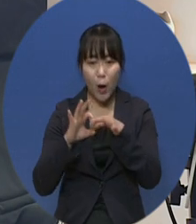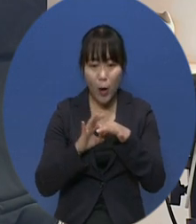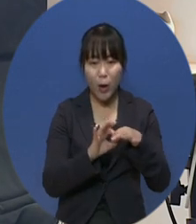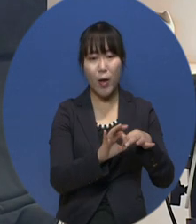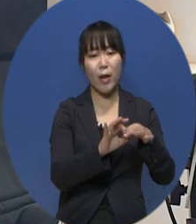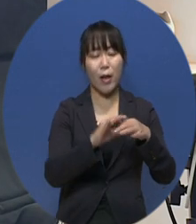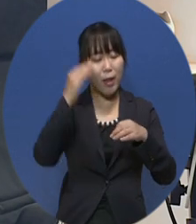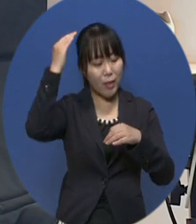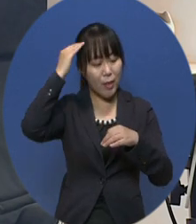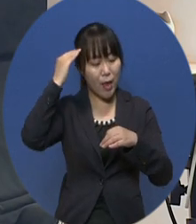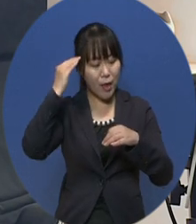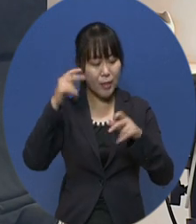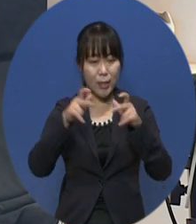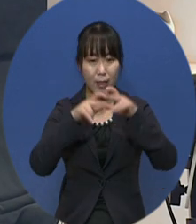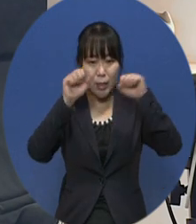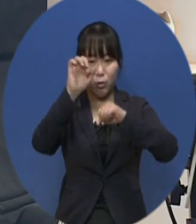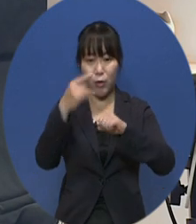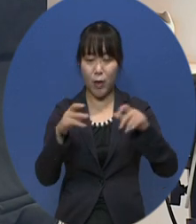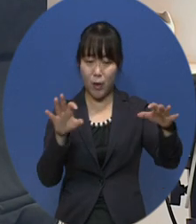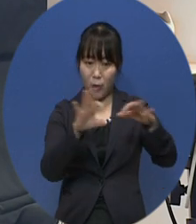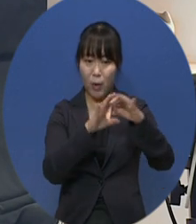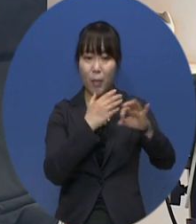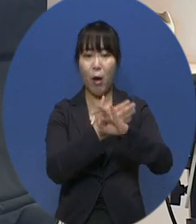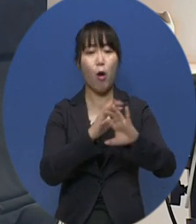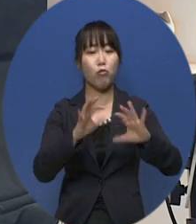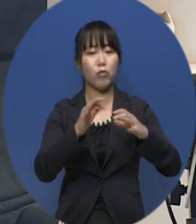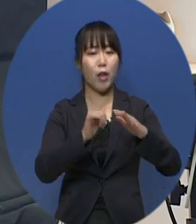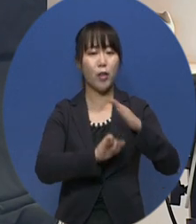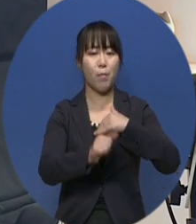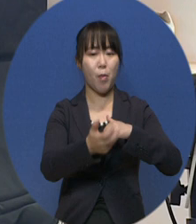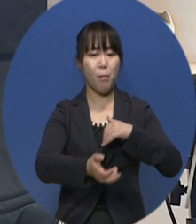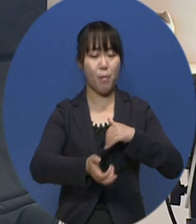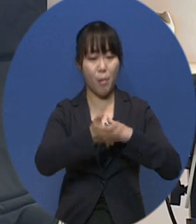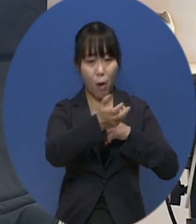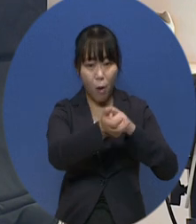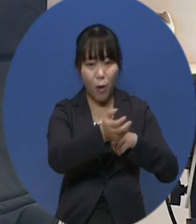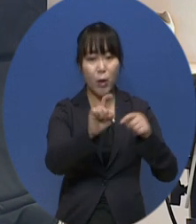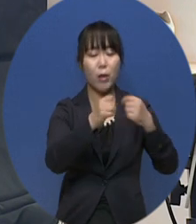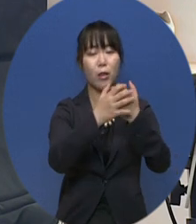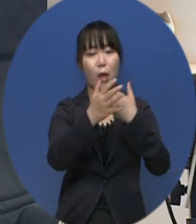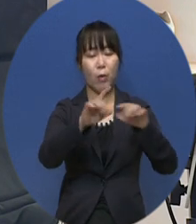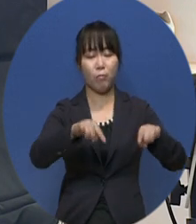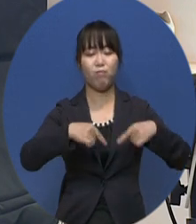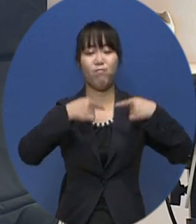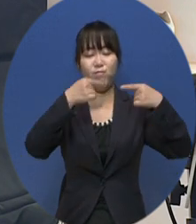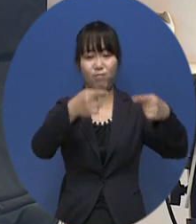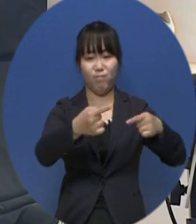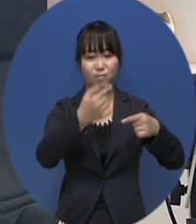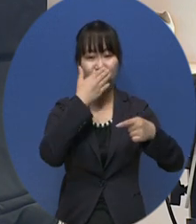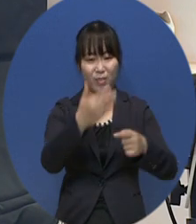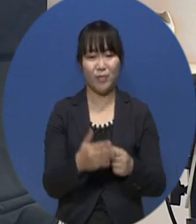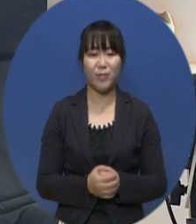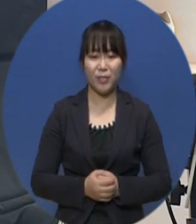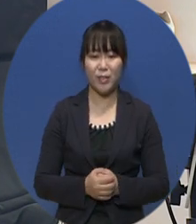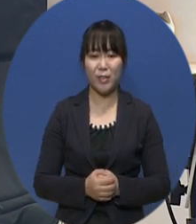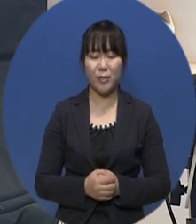체육회, 대한체육회. 그러면은 네, 네. 그 사람들이 이제 국가대표로 바로 올라가고 네. 또 이제 뭐 이렇게 대회도 나갑니다.